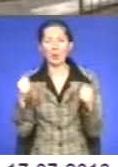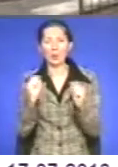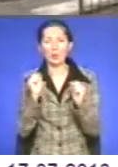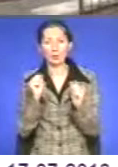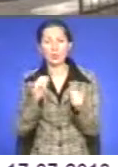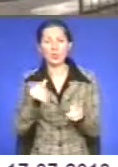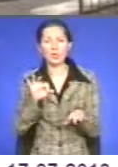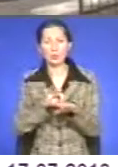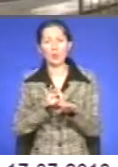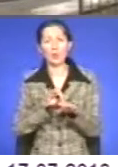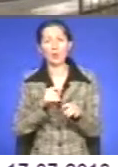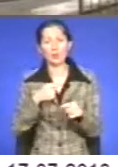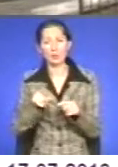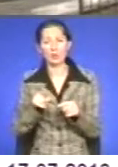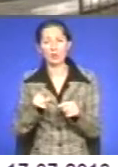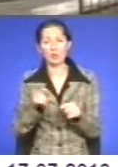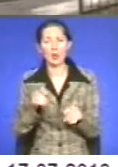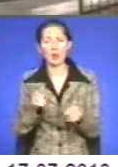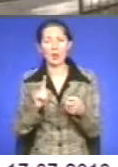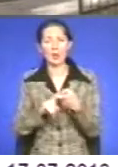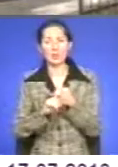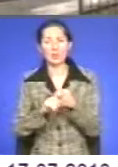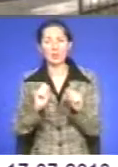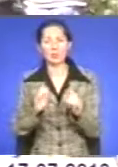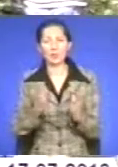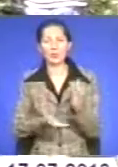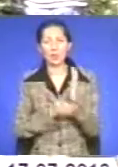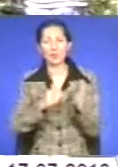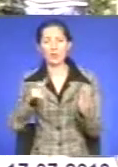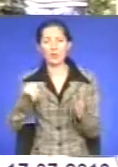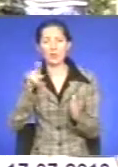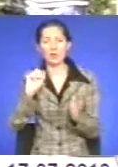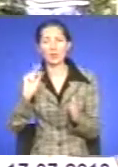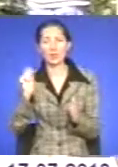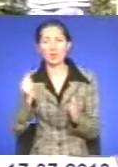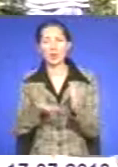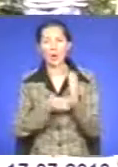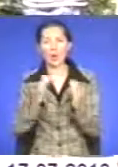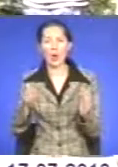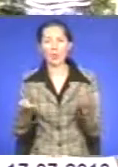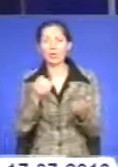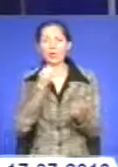Підчепити кліща можна не лише у лісі, а й на дачі, в парках і навіть від перенесеного квіткового букета.